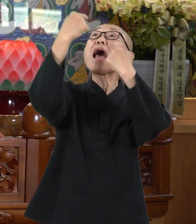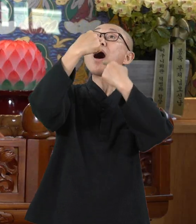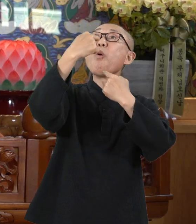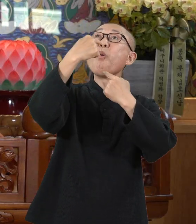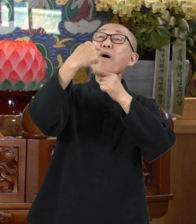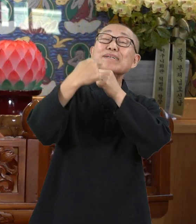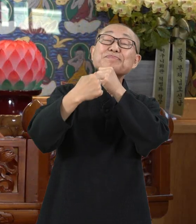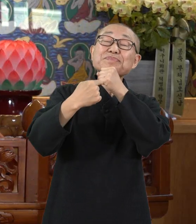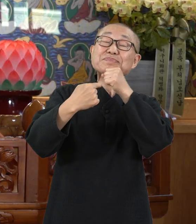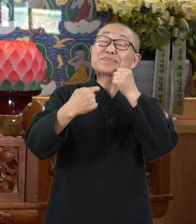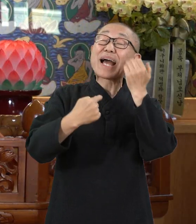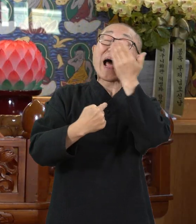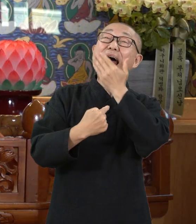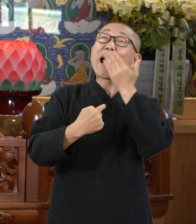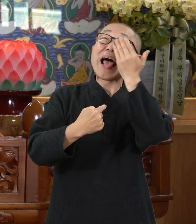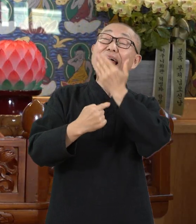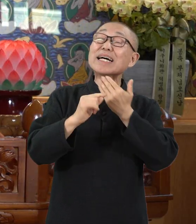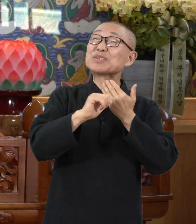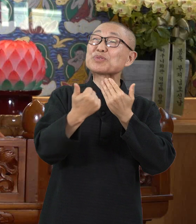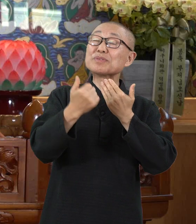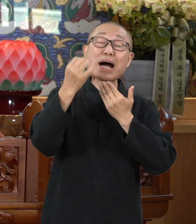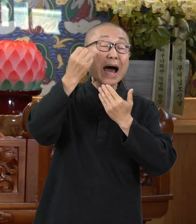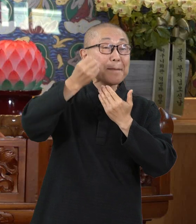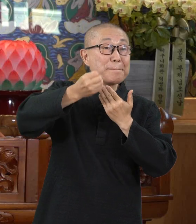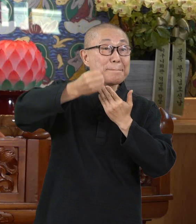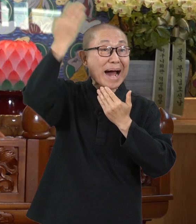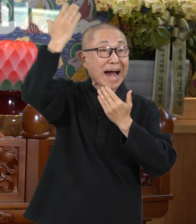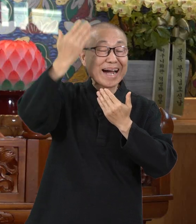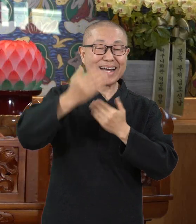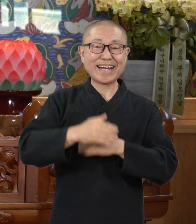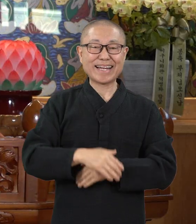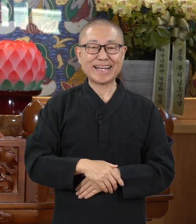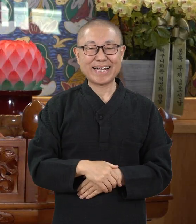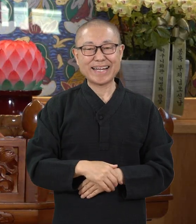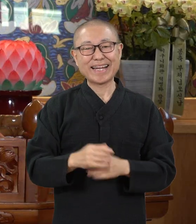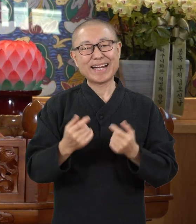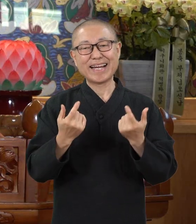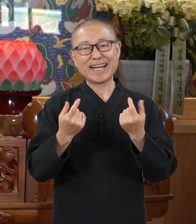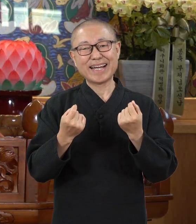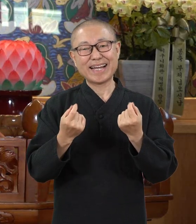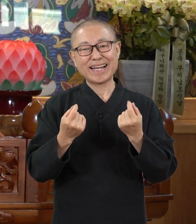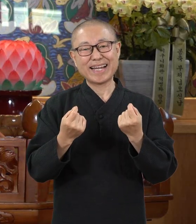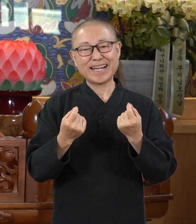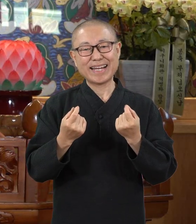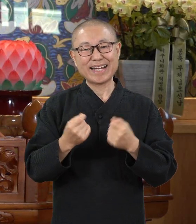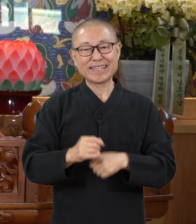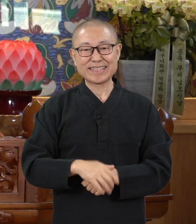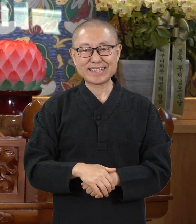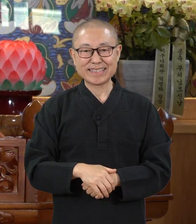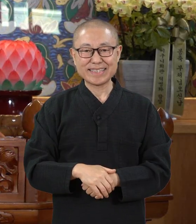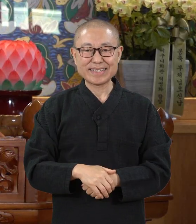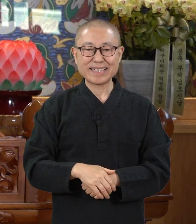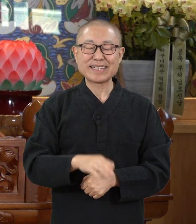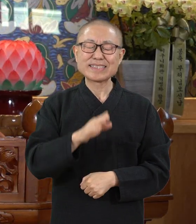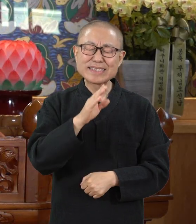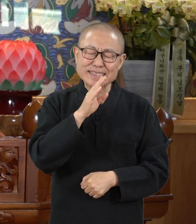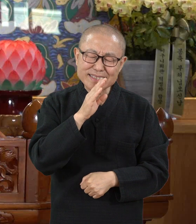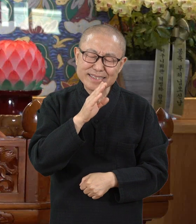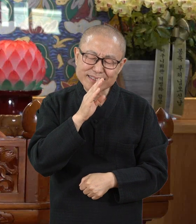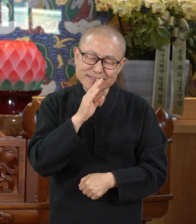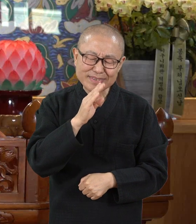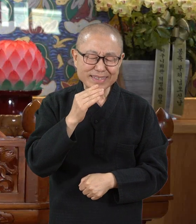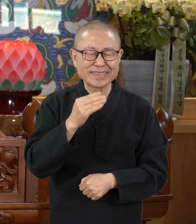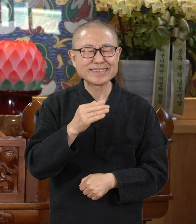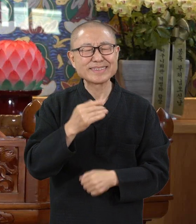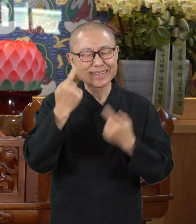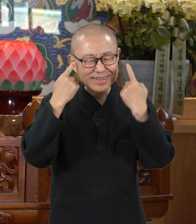어떤 그 감정에 또 오용락에 거기에 빠져서 모든 것을 잊어버린 거. 이건 진정으로